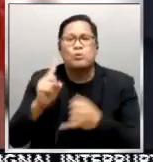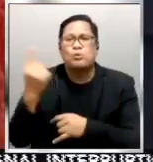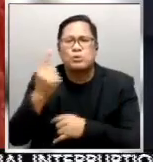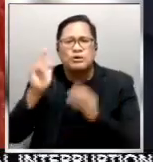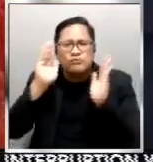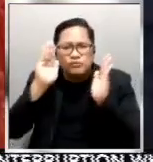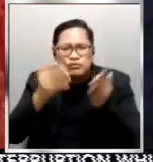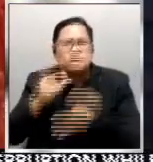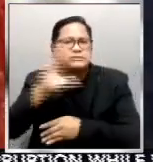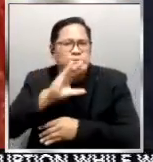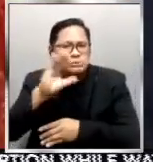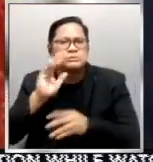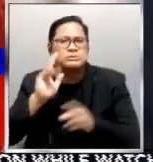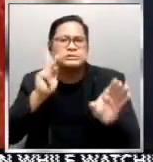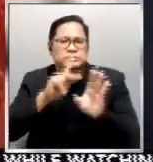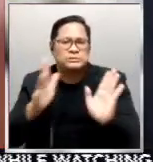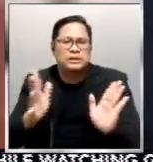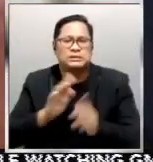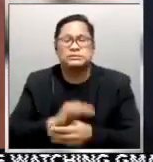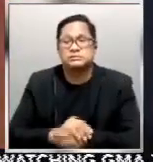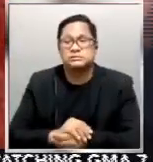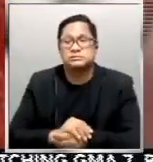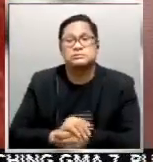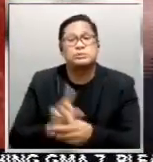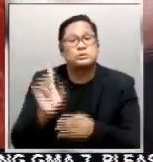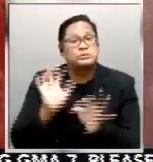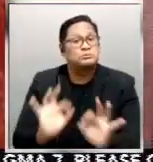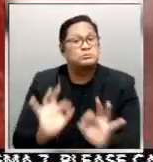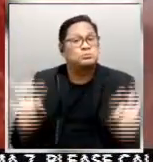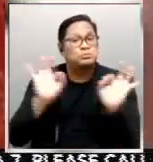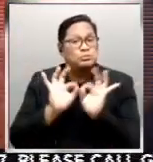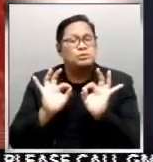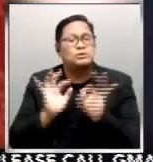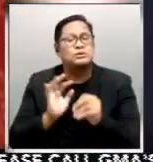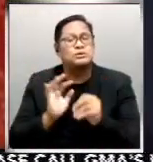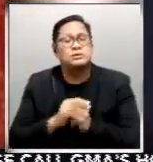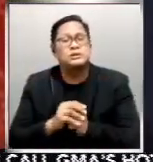Ang pinaka-importante, they will be helping us.